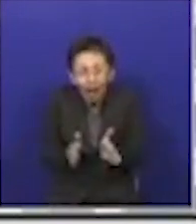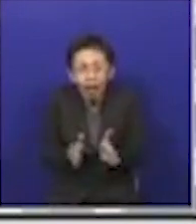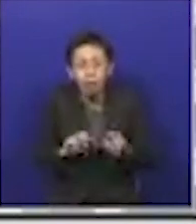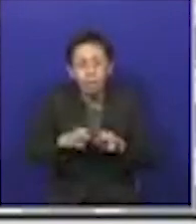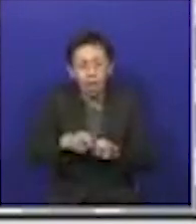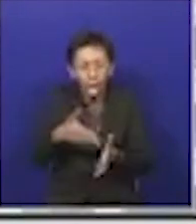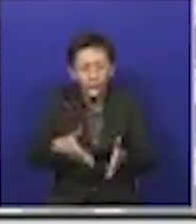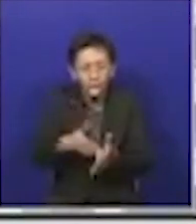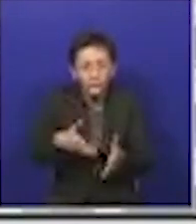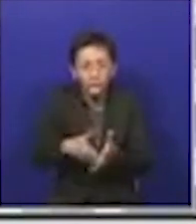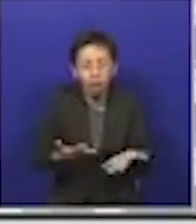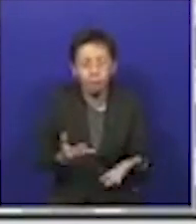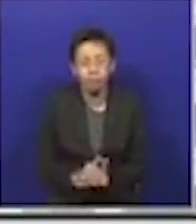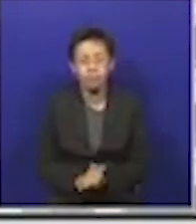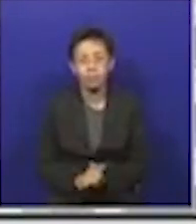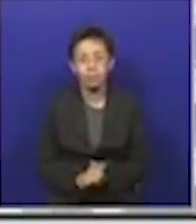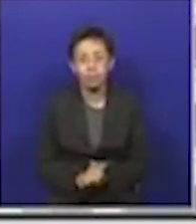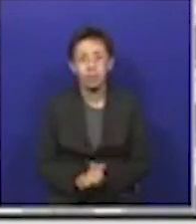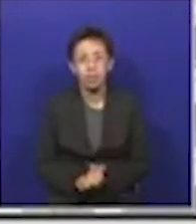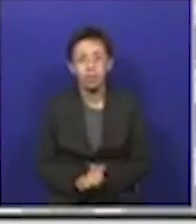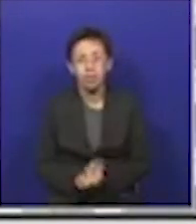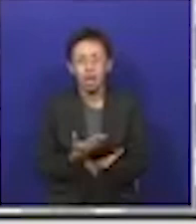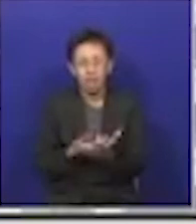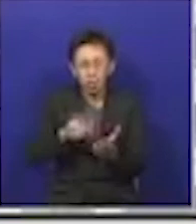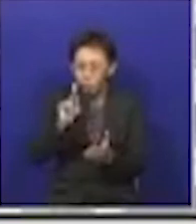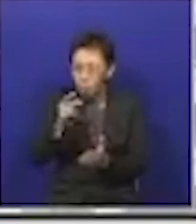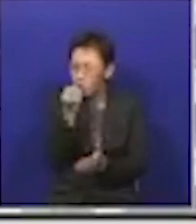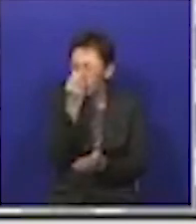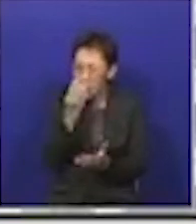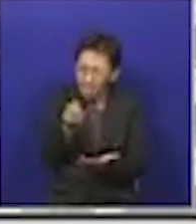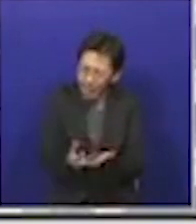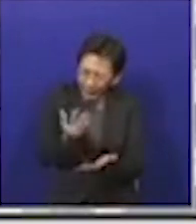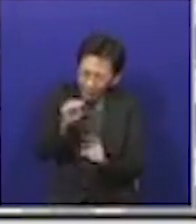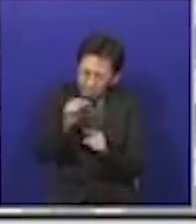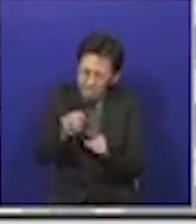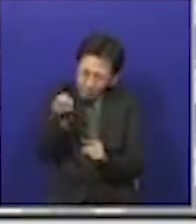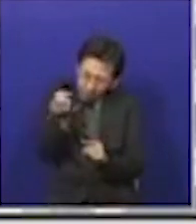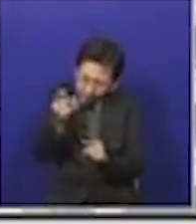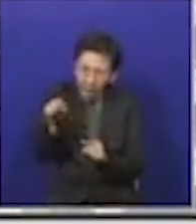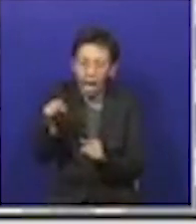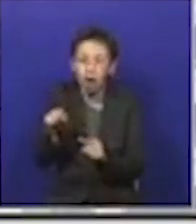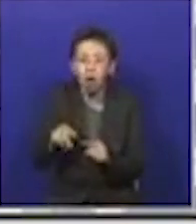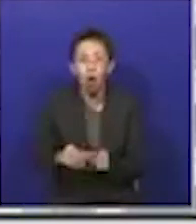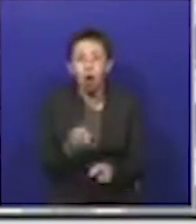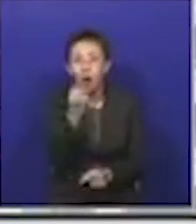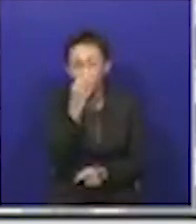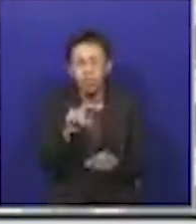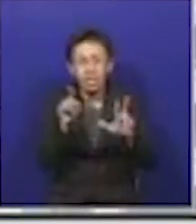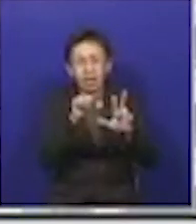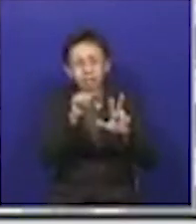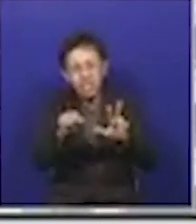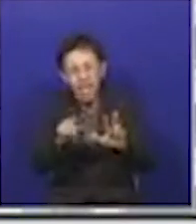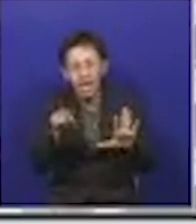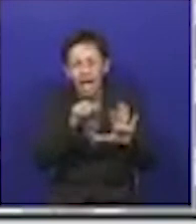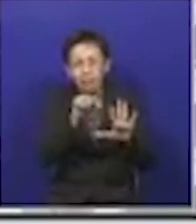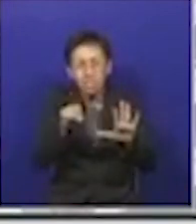งฮะนี่นอกระบบมันจึงเกิดแบบรุนแรงแบบไม่สิ้นไม่สุดฮะ300-300.5ต่อเดือนเขาย